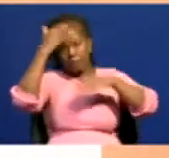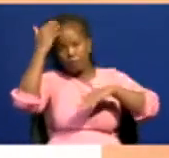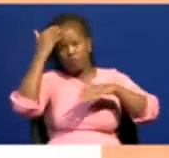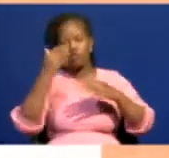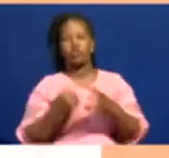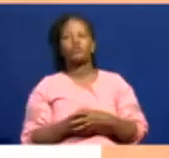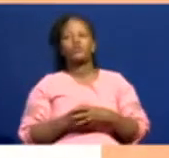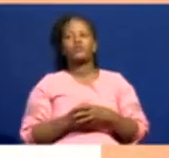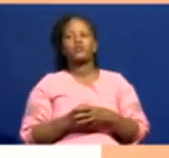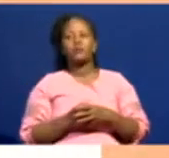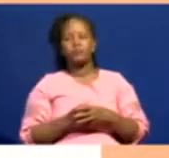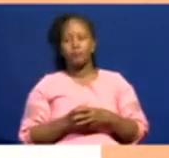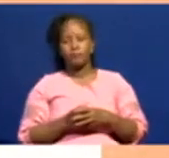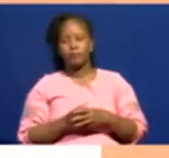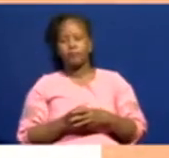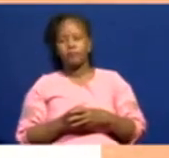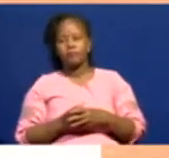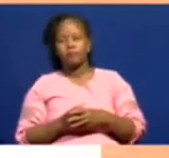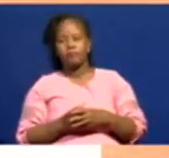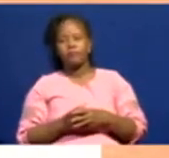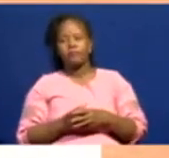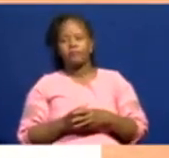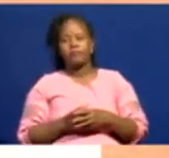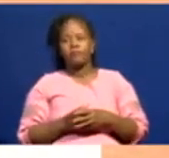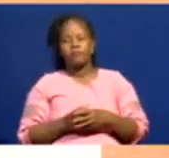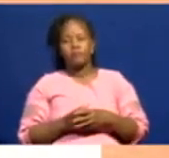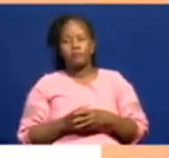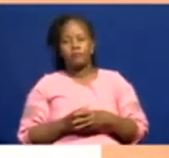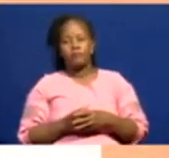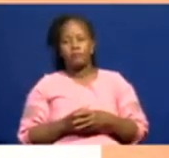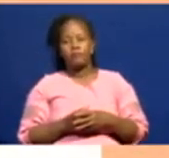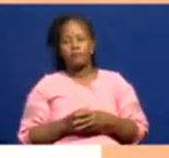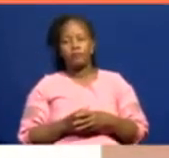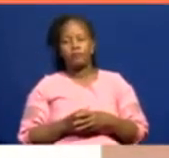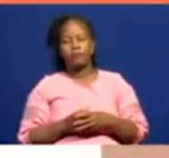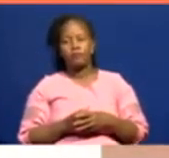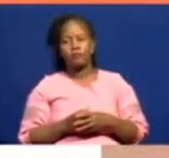Hello.